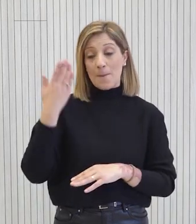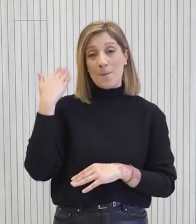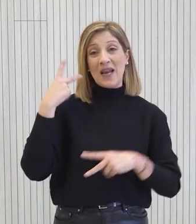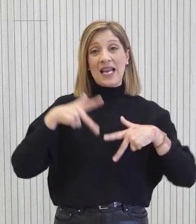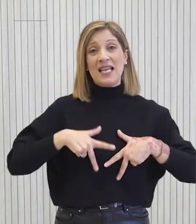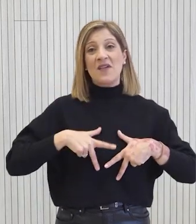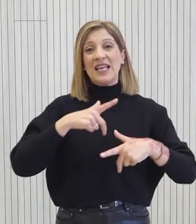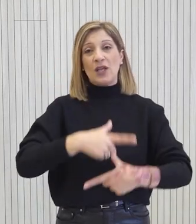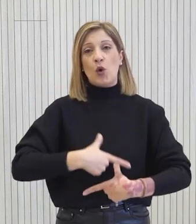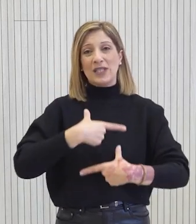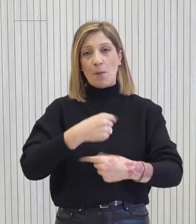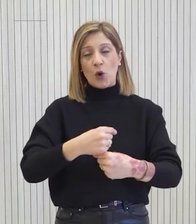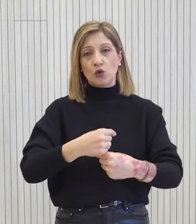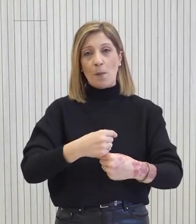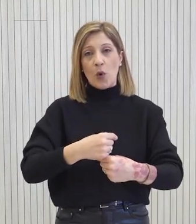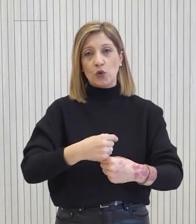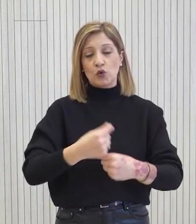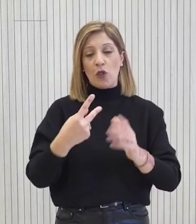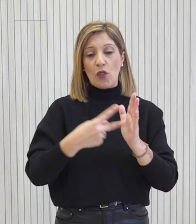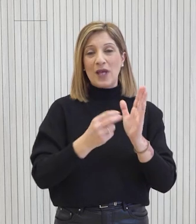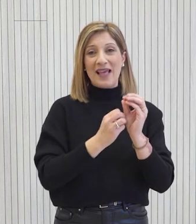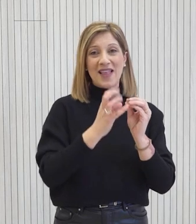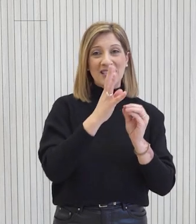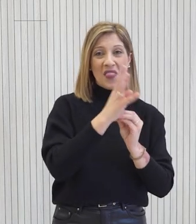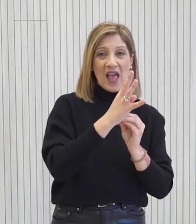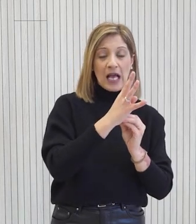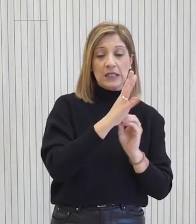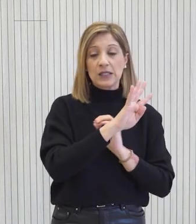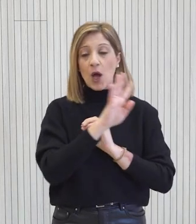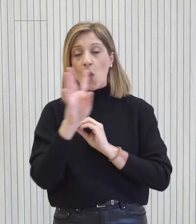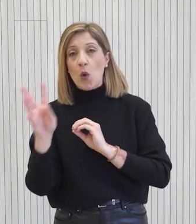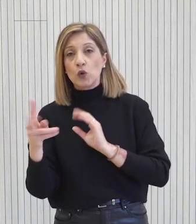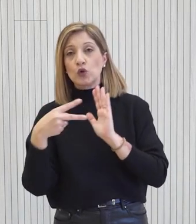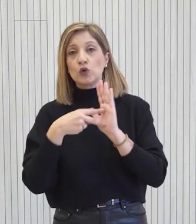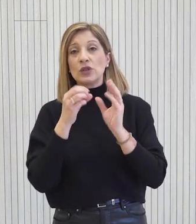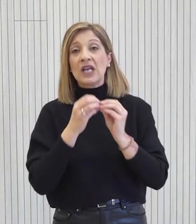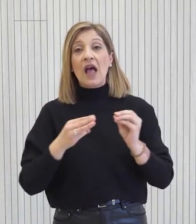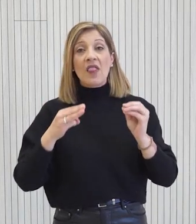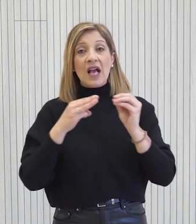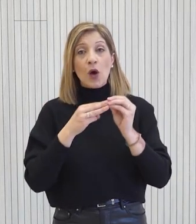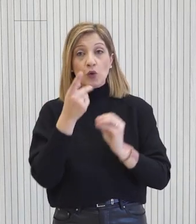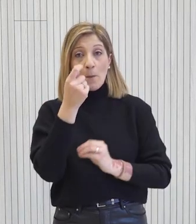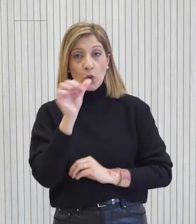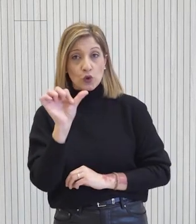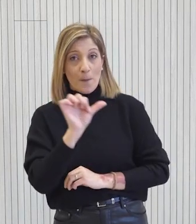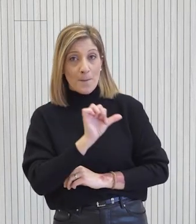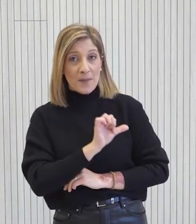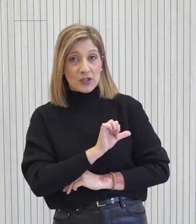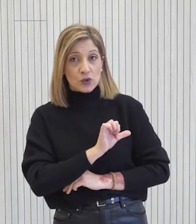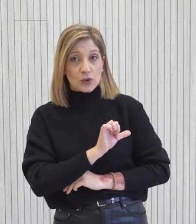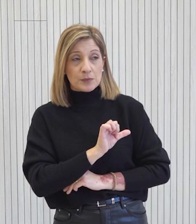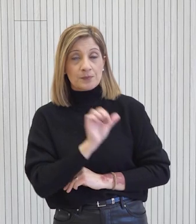ως κυβερνητικός εκπρόσωπος από το 2014 μέχρι και το 2018. Αναφέρεστε σε